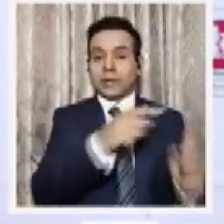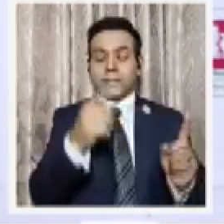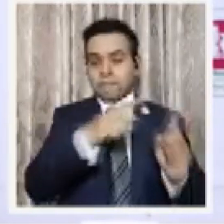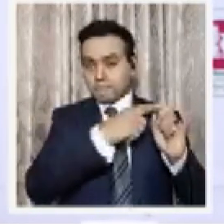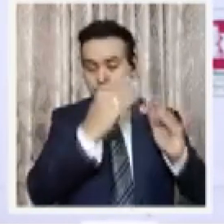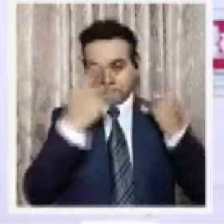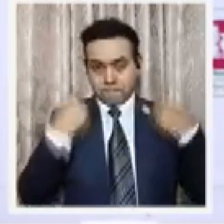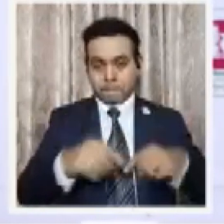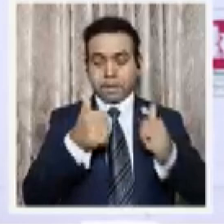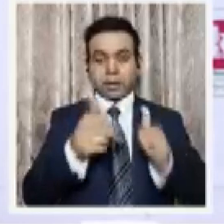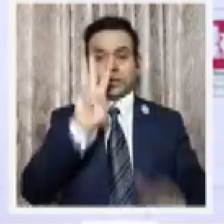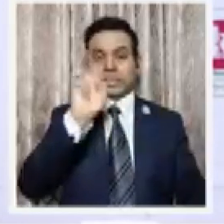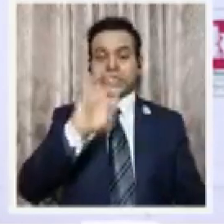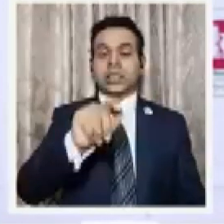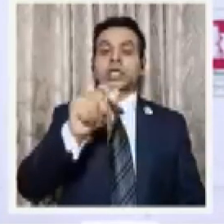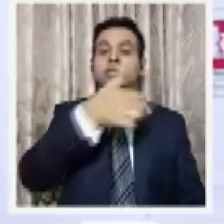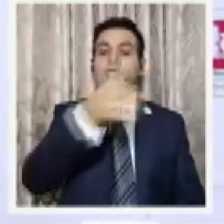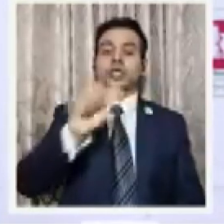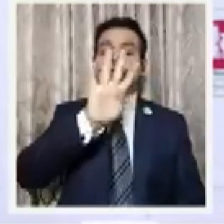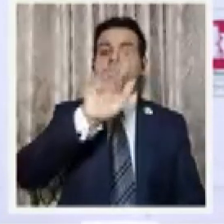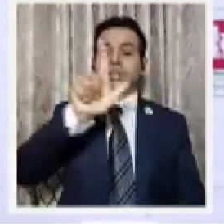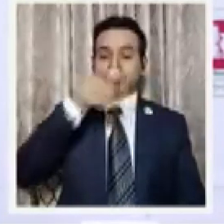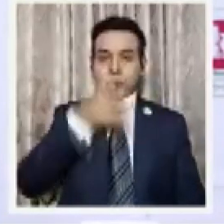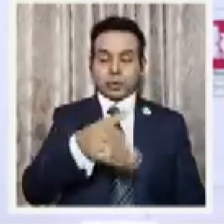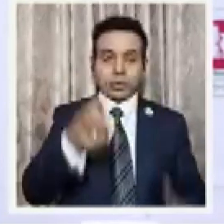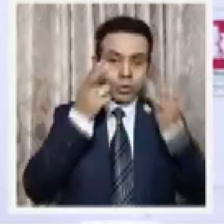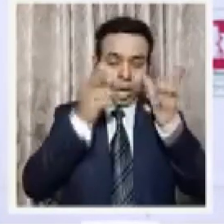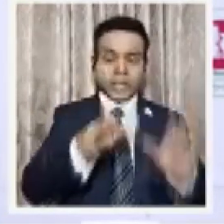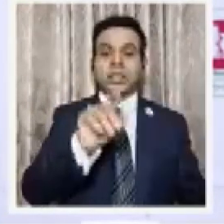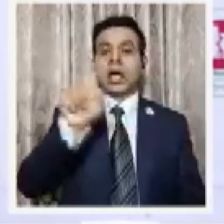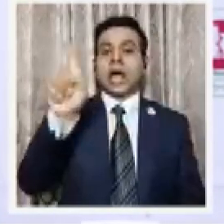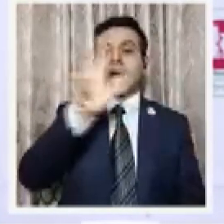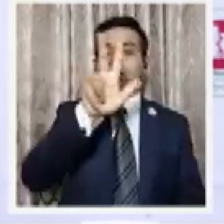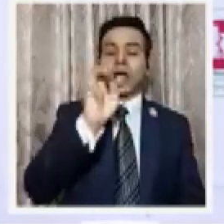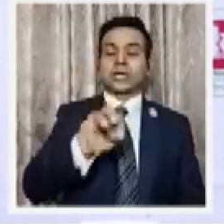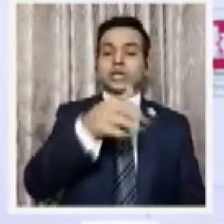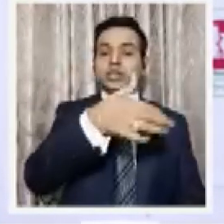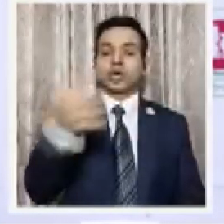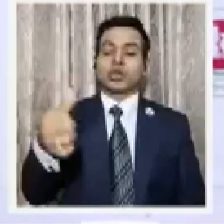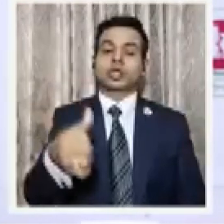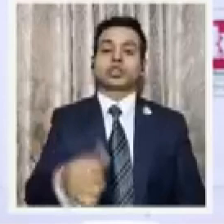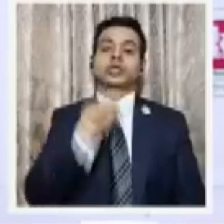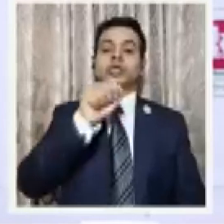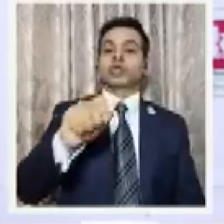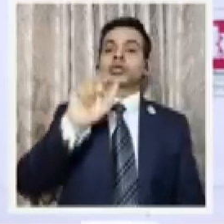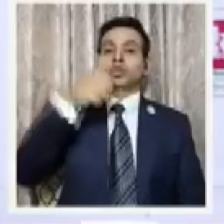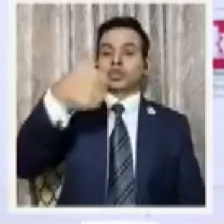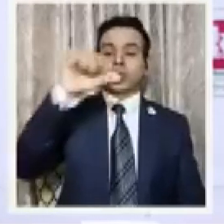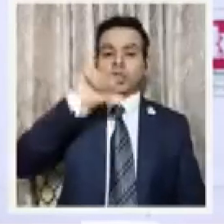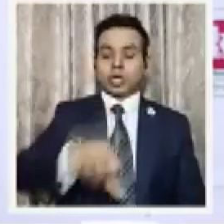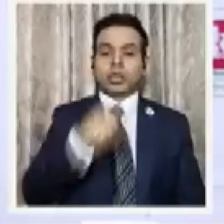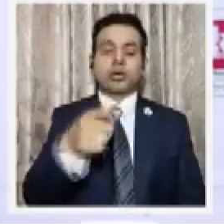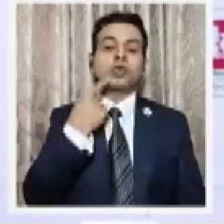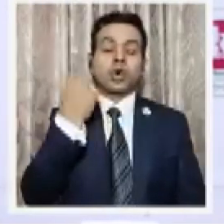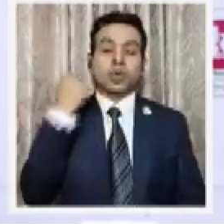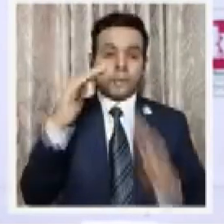পর্যন্ত আইসোলেশনে 49316 জন, এ পর্যন্ত আইসোলেশন থেকে মুক্ত হয়েছেন 30647 জন। বর্তমানে